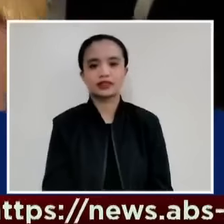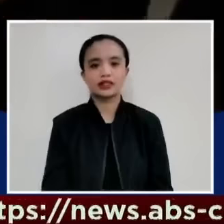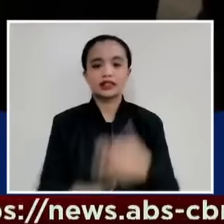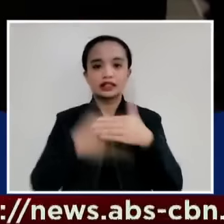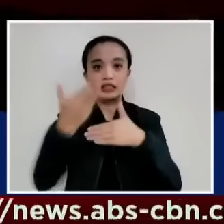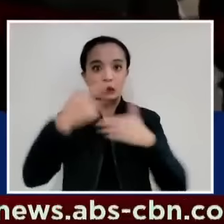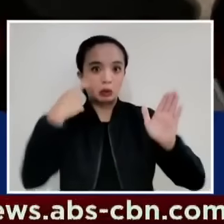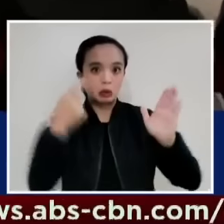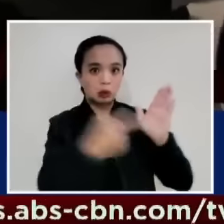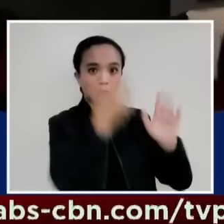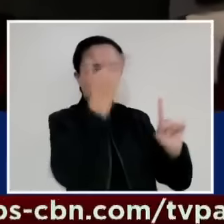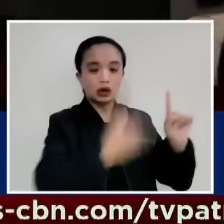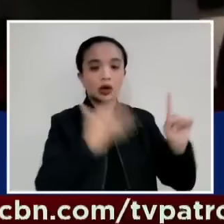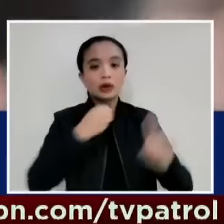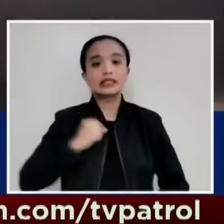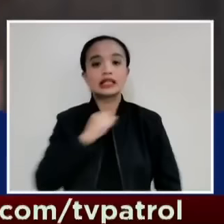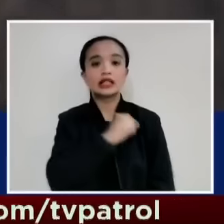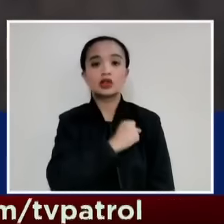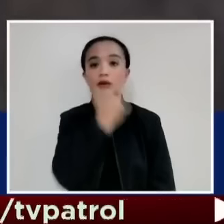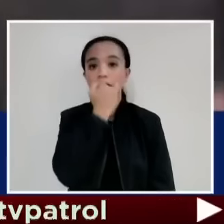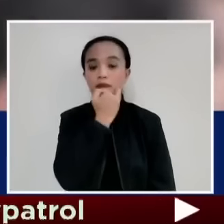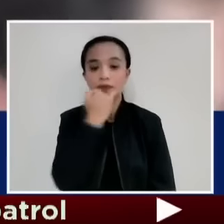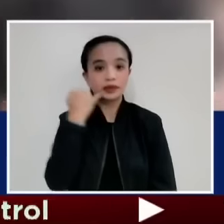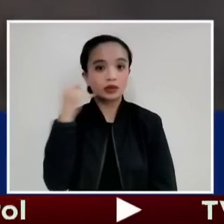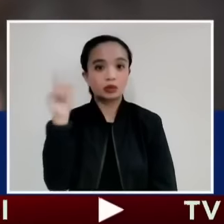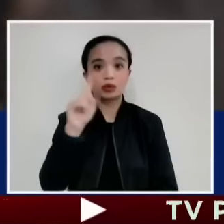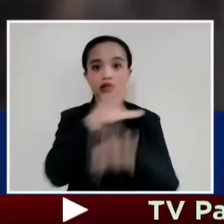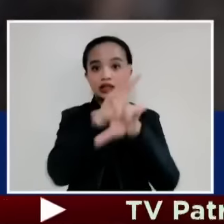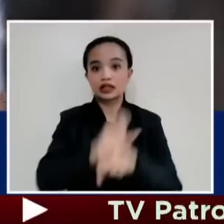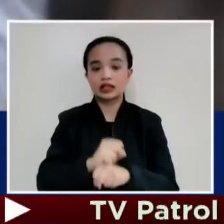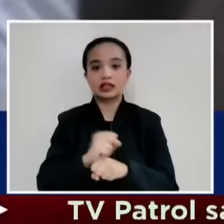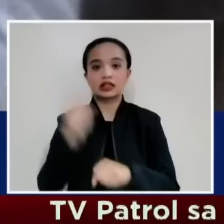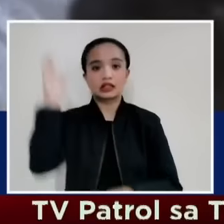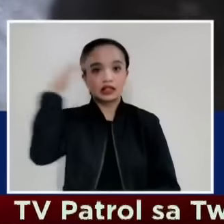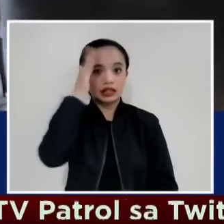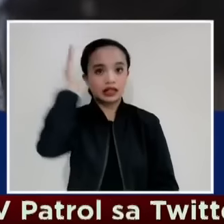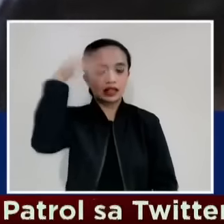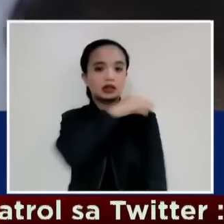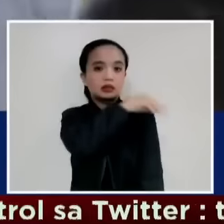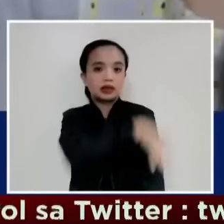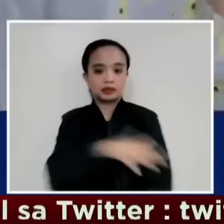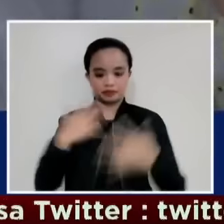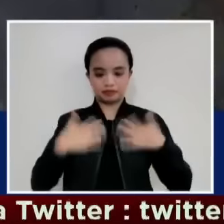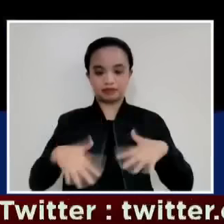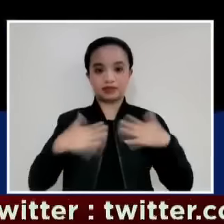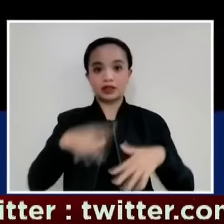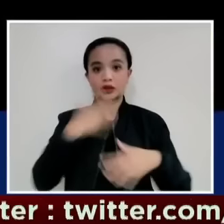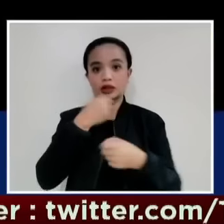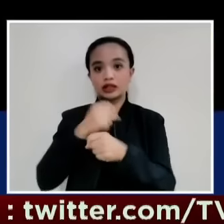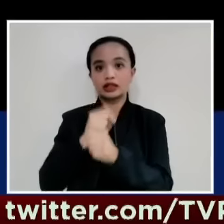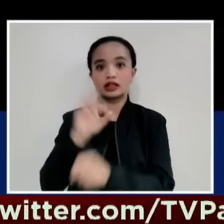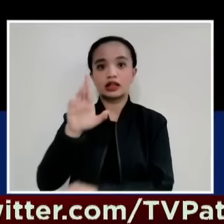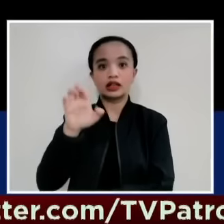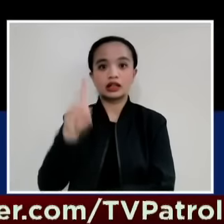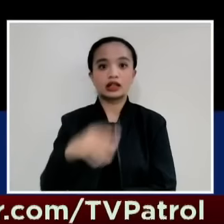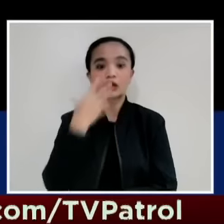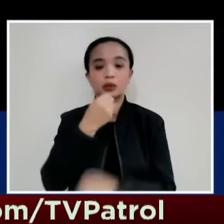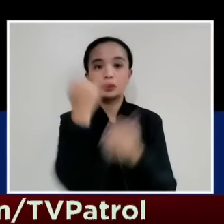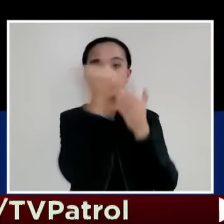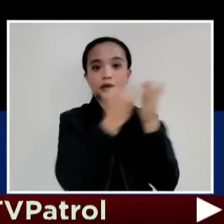pansin ang suot ni Senator Aimee Marcos sa kanyang tradisyonal na kalinga apayaw attire na likha ni Rem David. Ang artist naman si